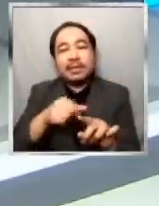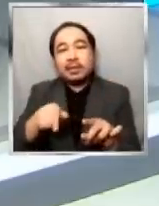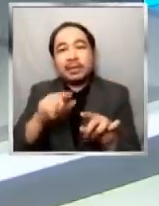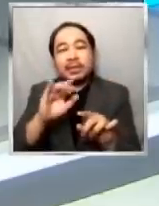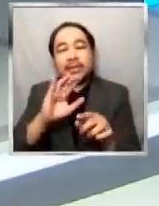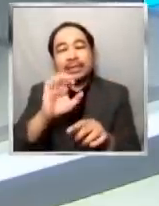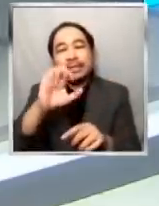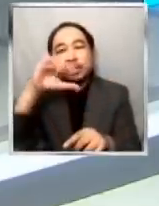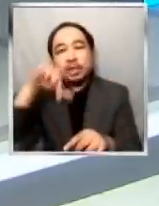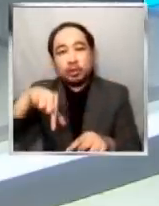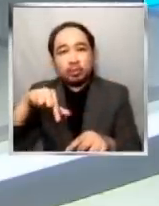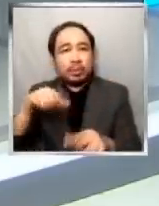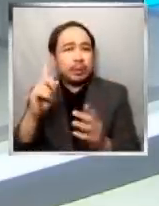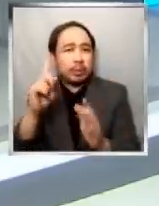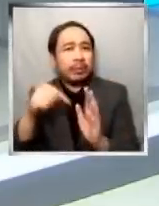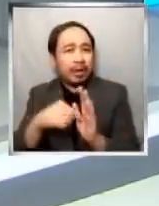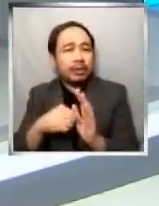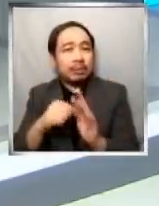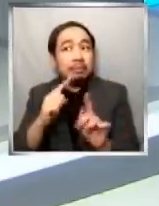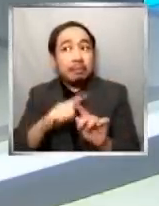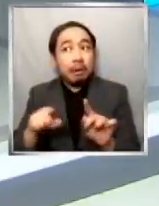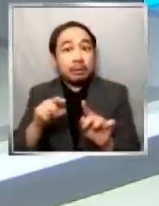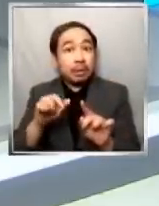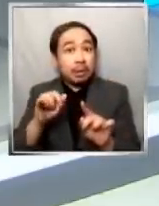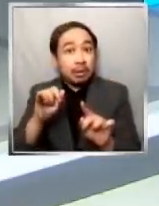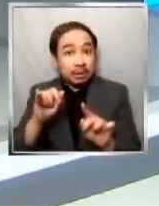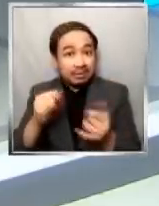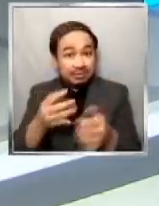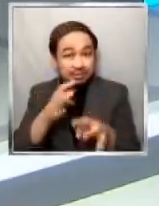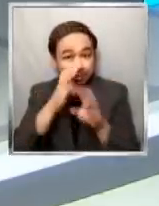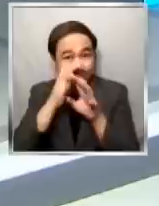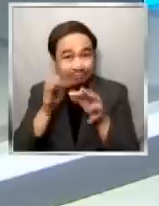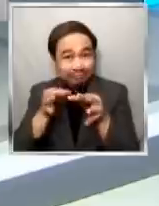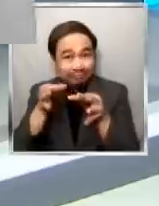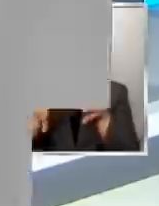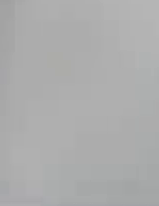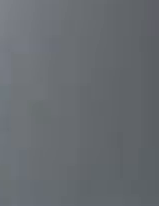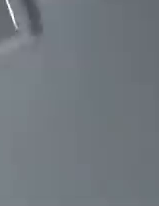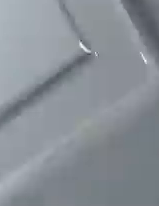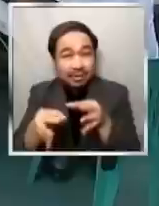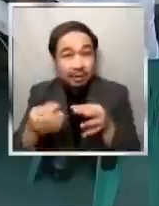may paghuhugutan pa kaya ng pondo pang ayuda? Nakatutok si Joseph Moro.